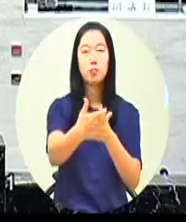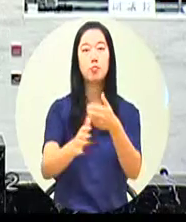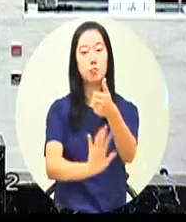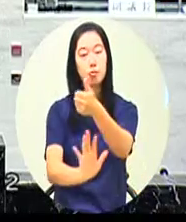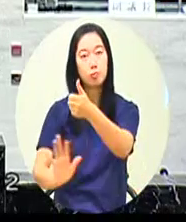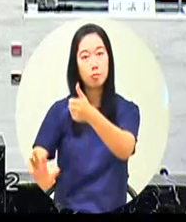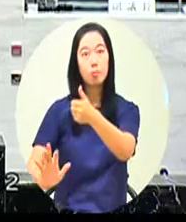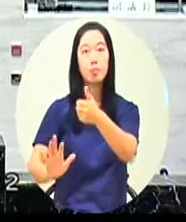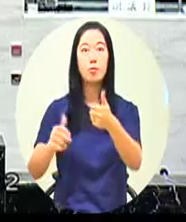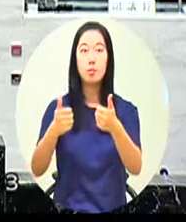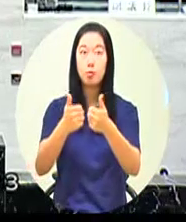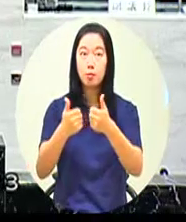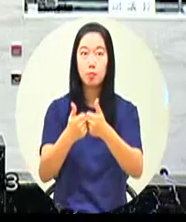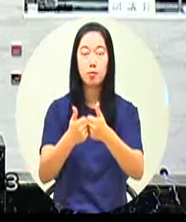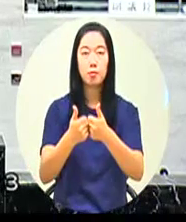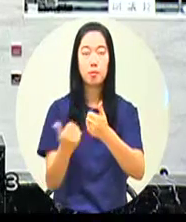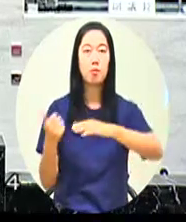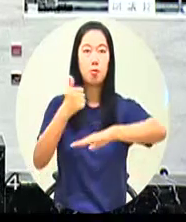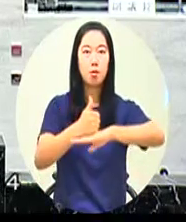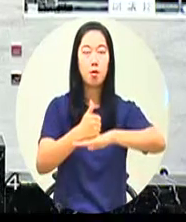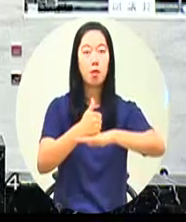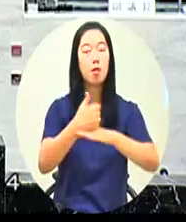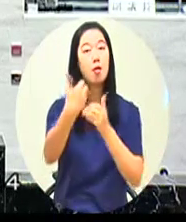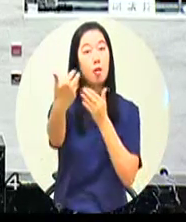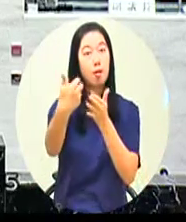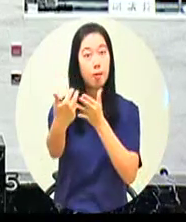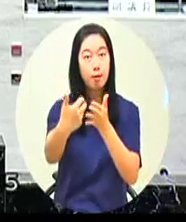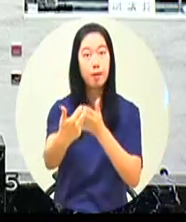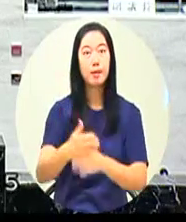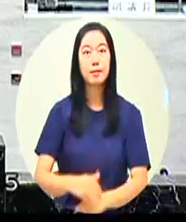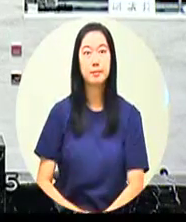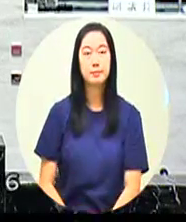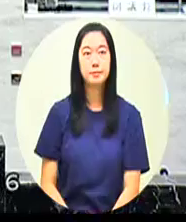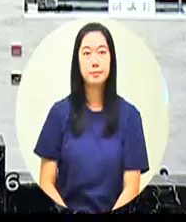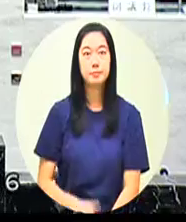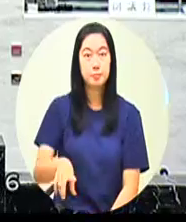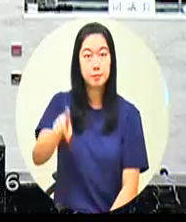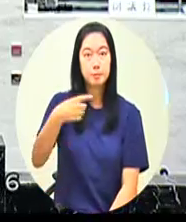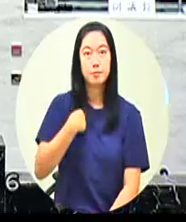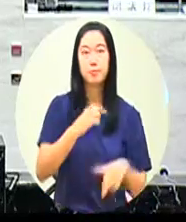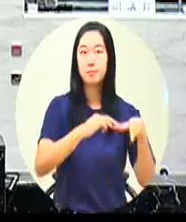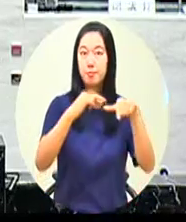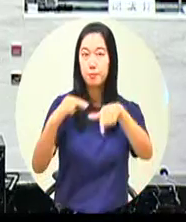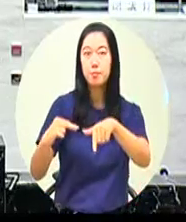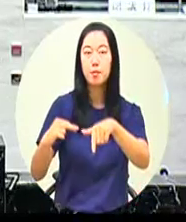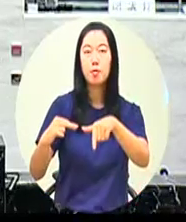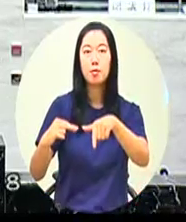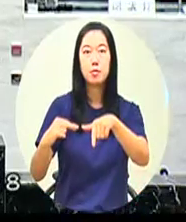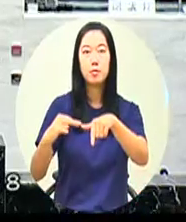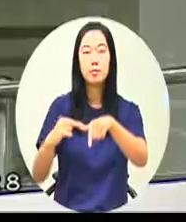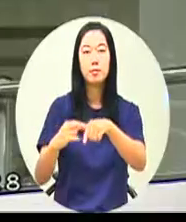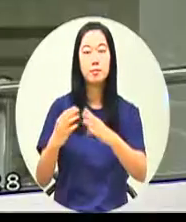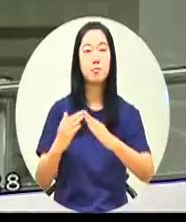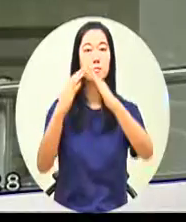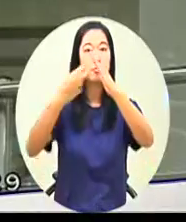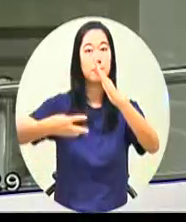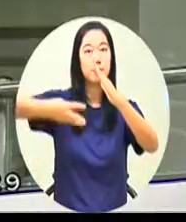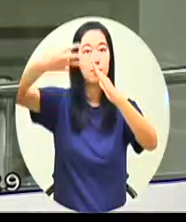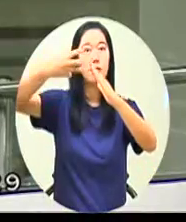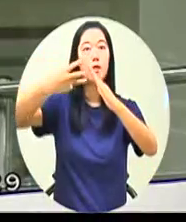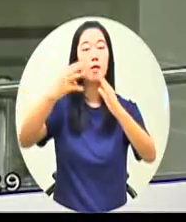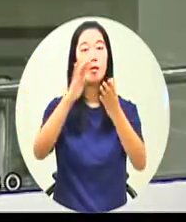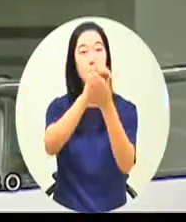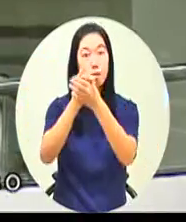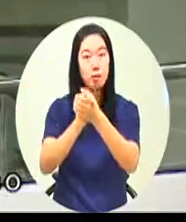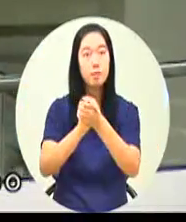的议员进行质询。那么首先来介绍旁听席的所有的贵宾。